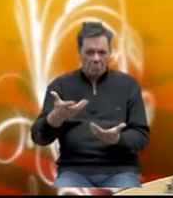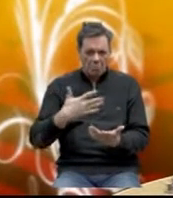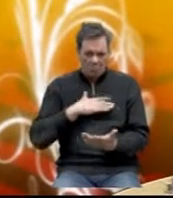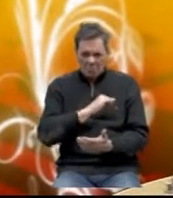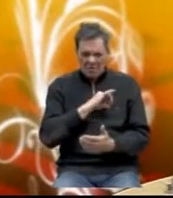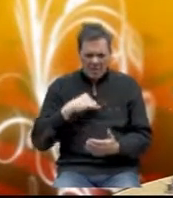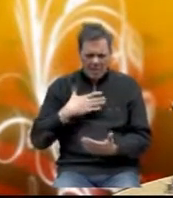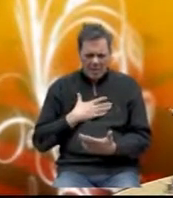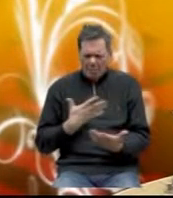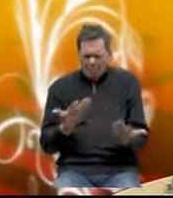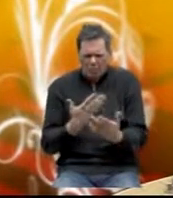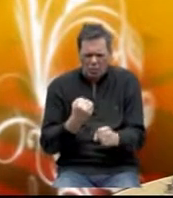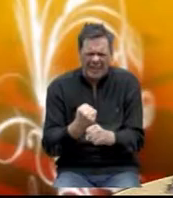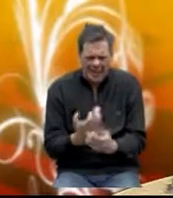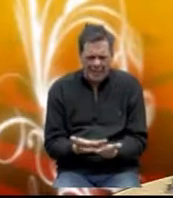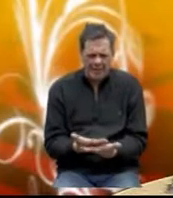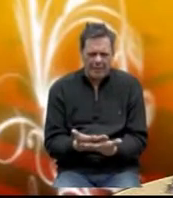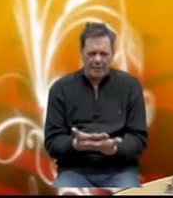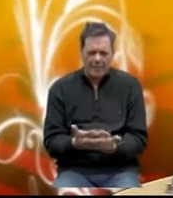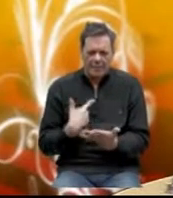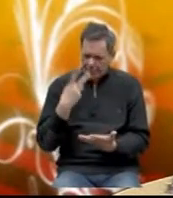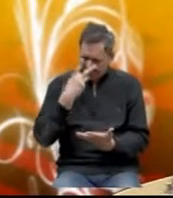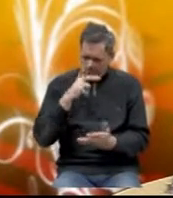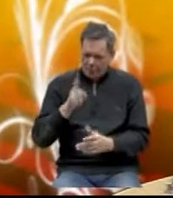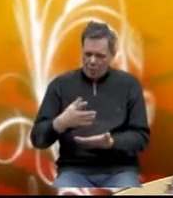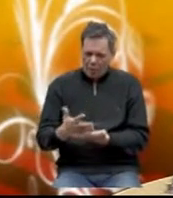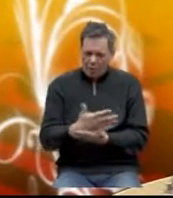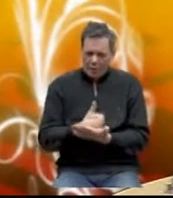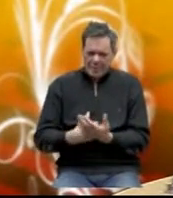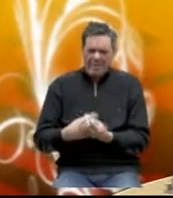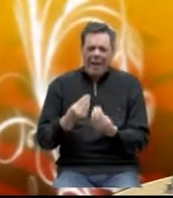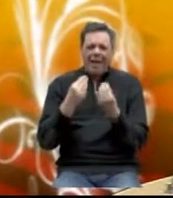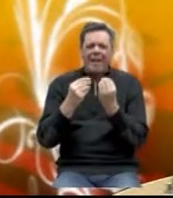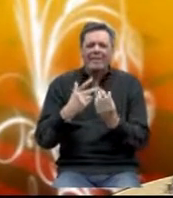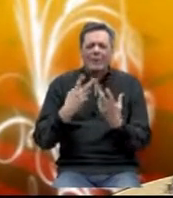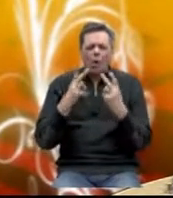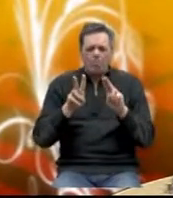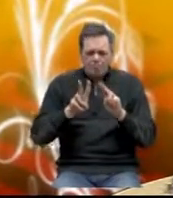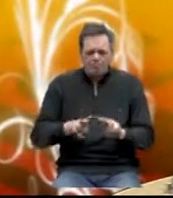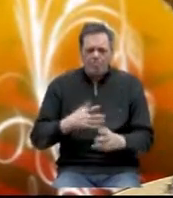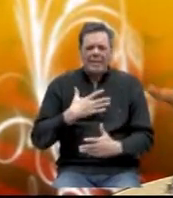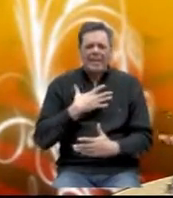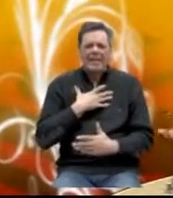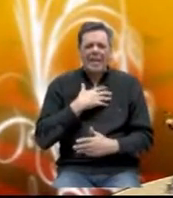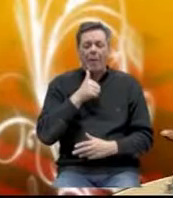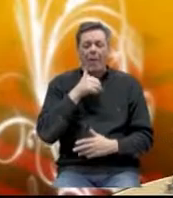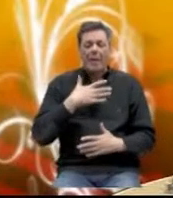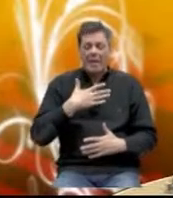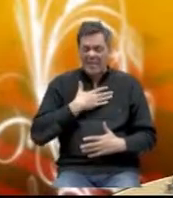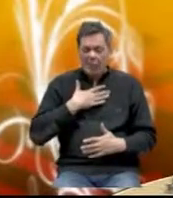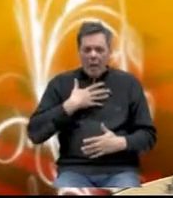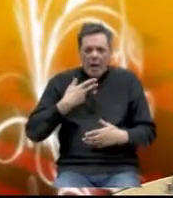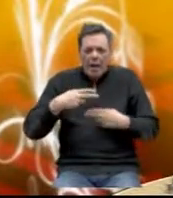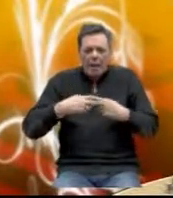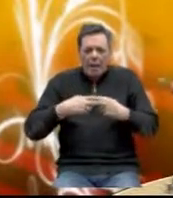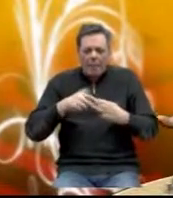sebe? Šta da radi? Da je koristi za dobrobit svog, sebe, svojih najbližih